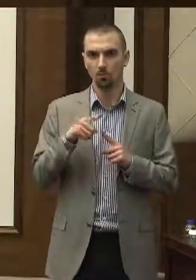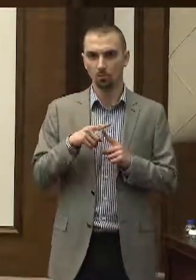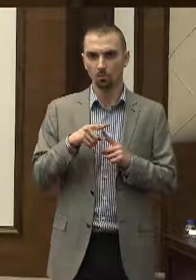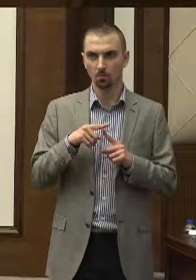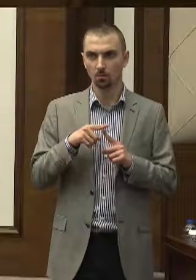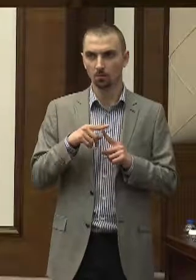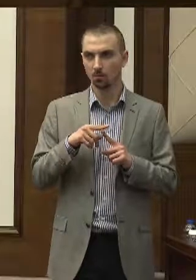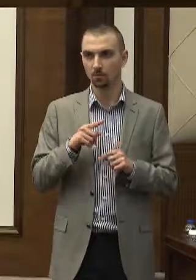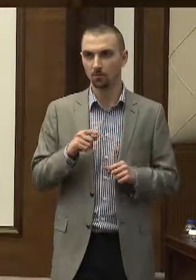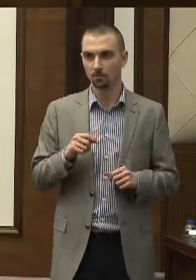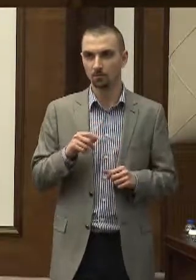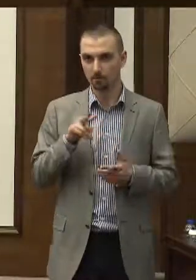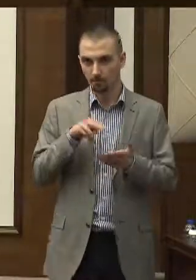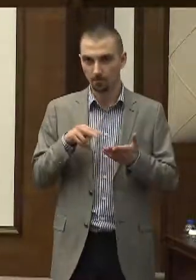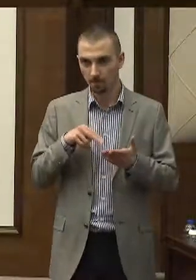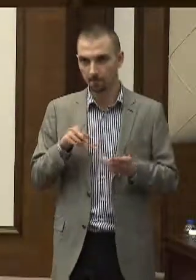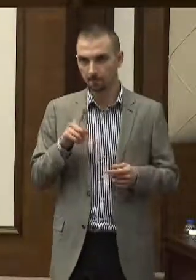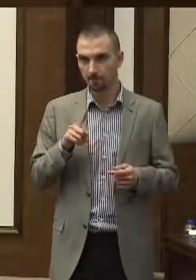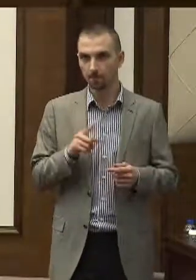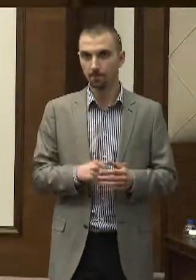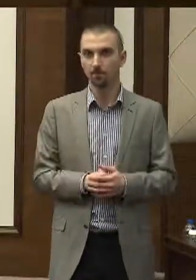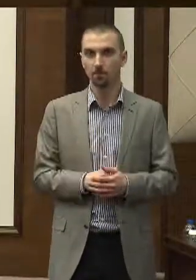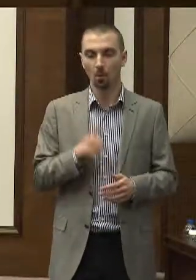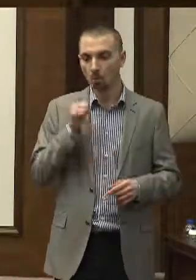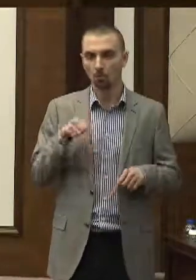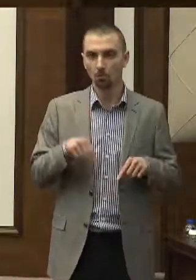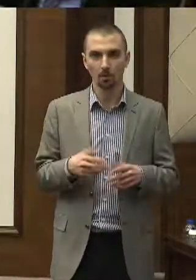okutayım, ondan sonra sunarız. Gündemi okutuyorum.